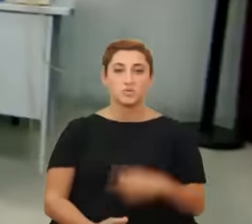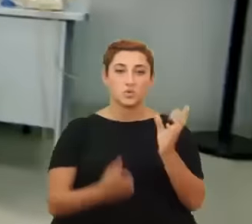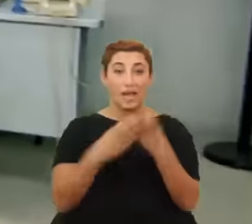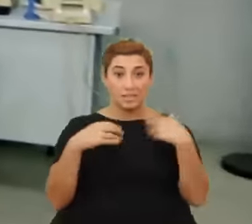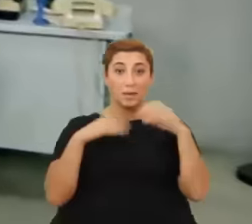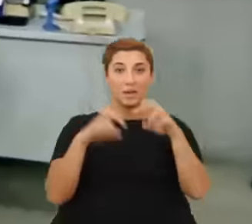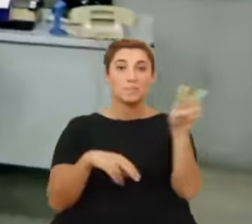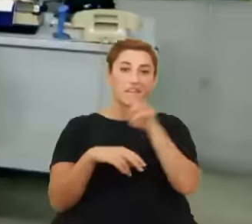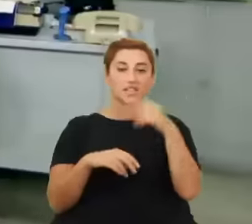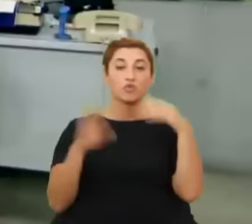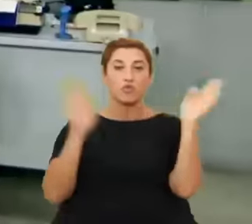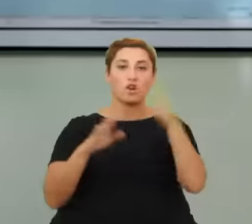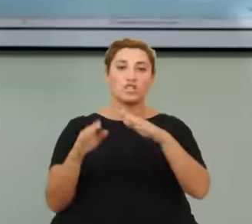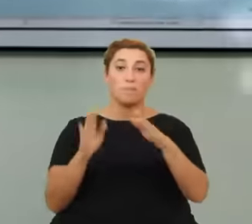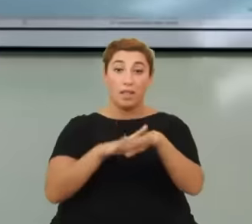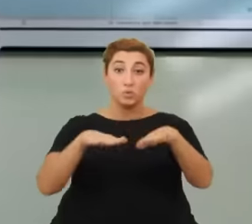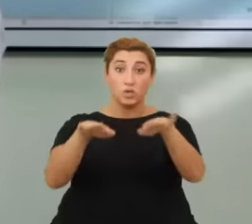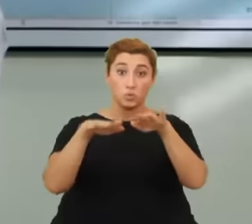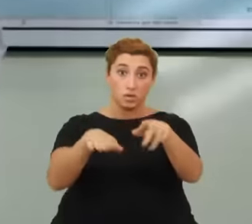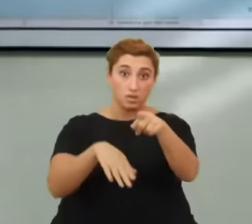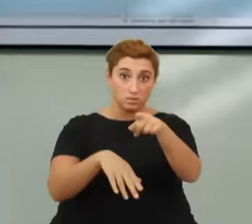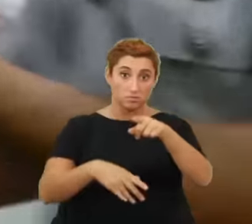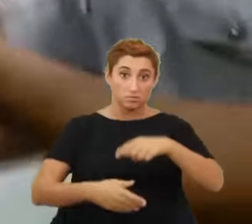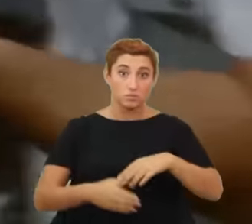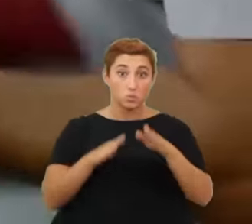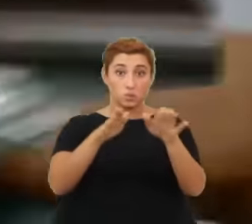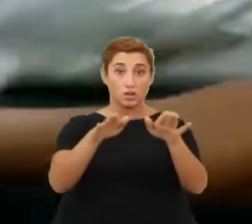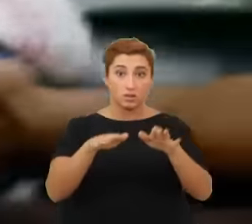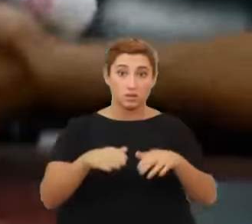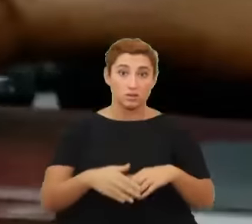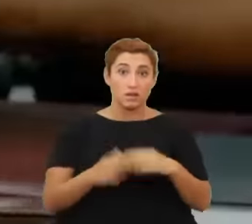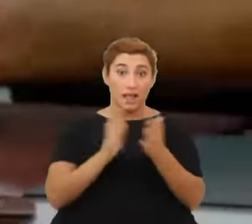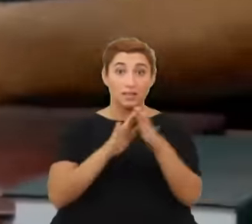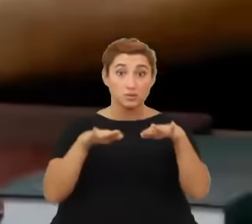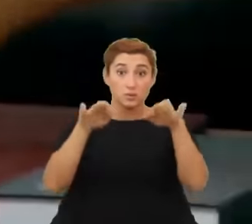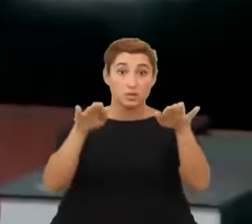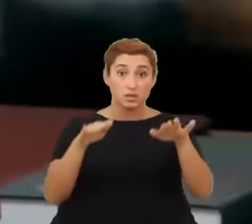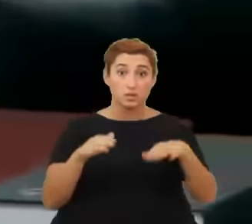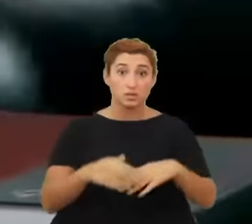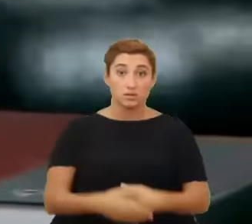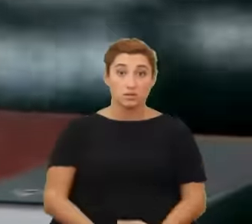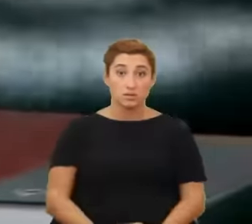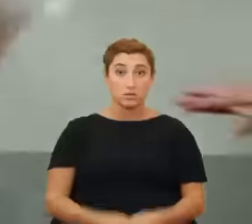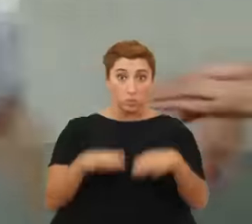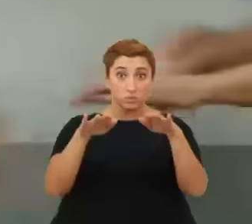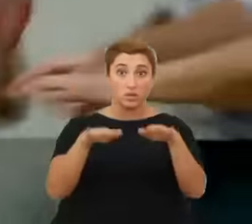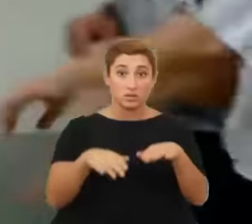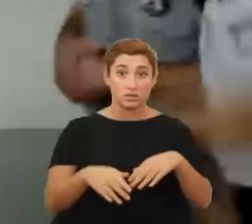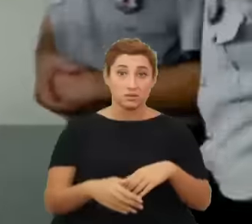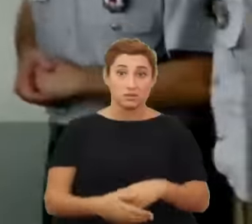Kaseyi bırakayım. İkinize birden vuracağım. Ellerinizi uzatın. Ellerinizi uzatın. Uzat. Ellerinizi uzatın. Uzat.